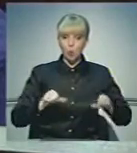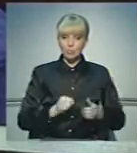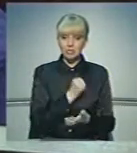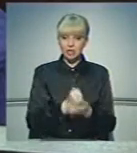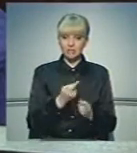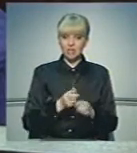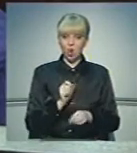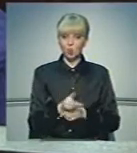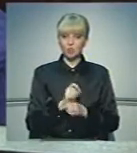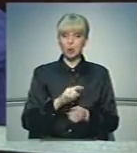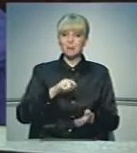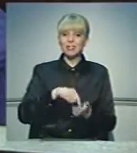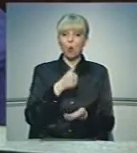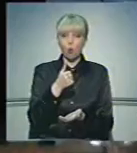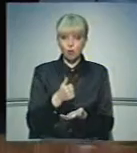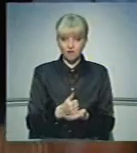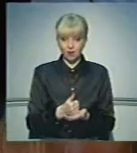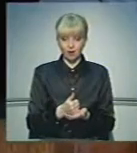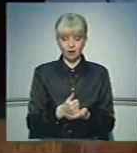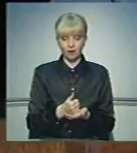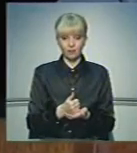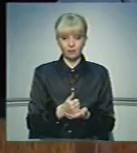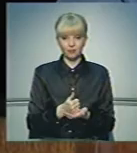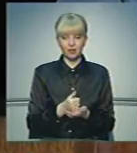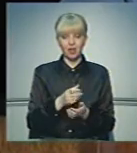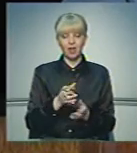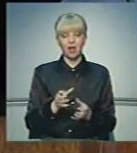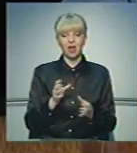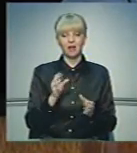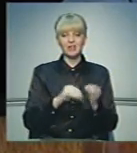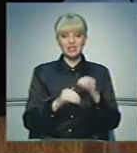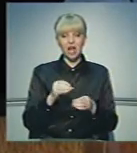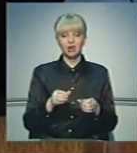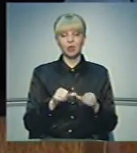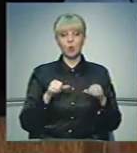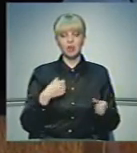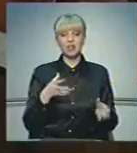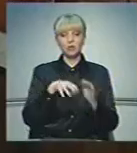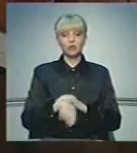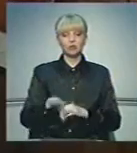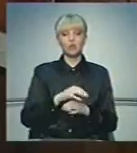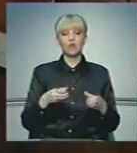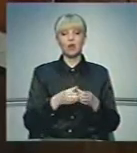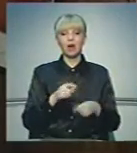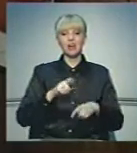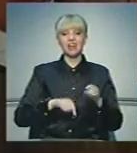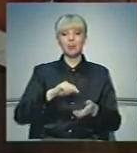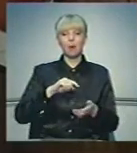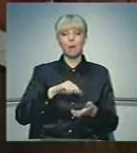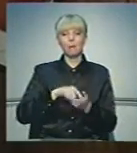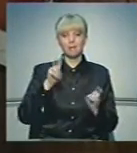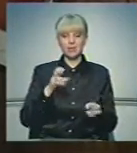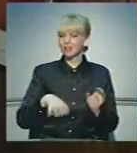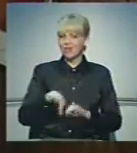затверджується розпорядженням міського голови. В склад комісії я включу всю фракцію рідного міста. І все ж далеко